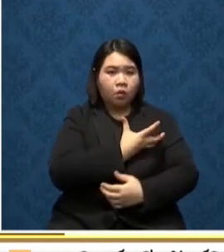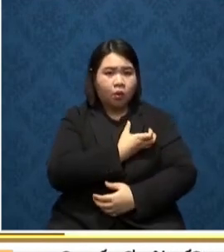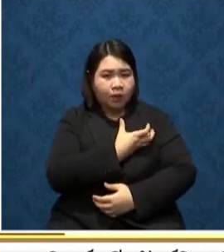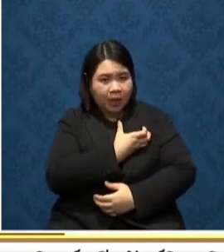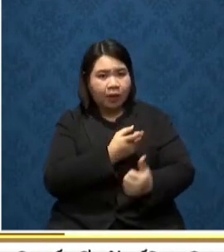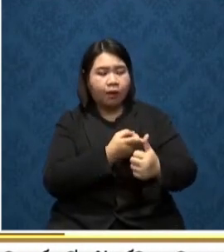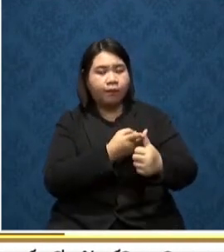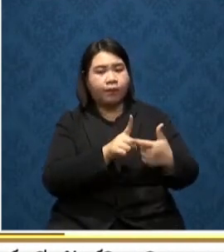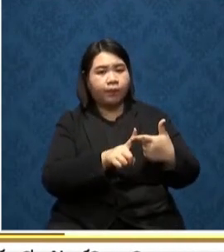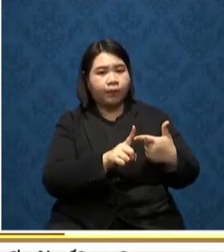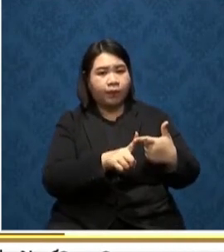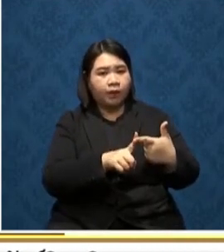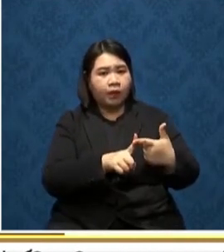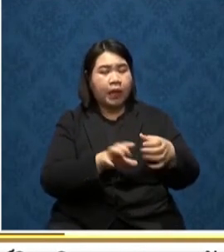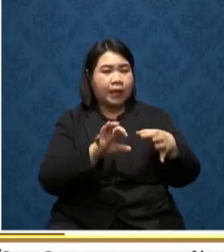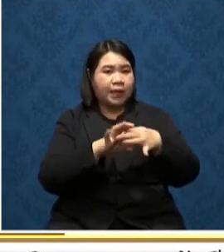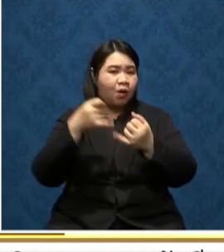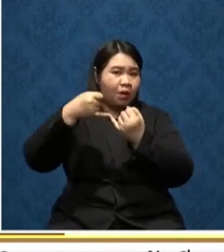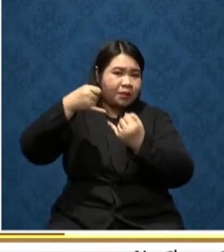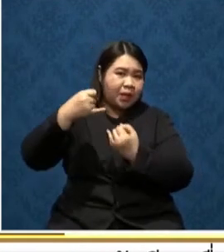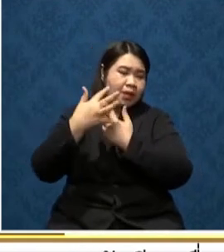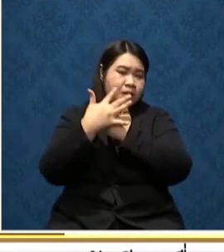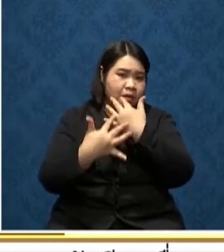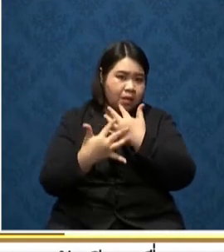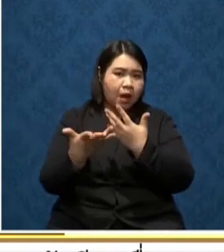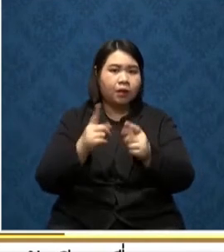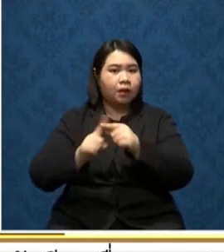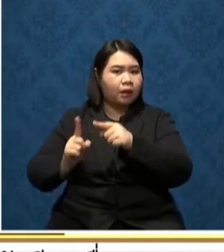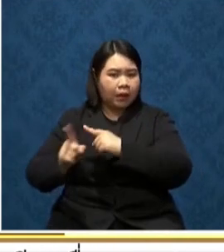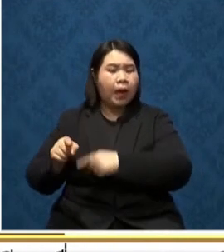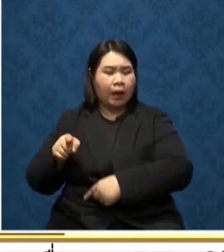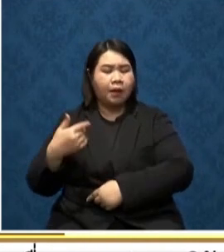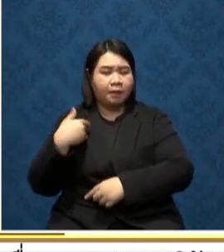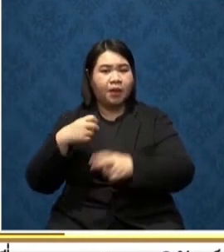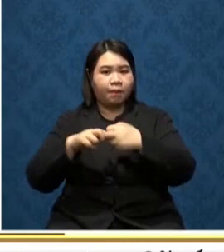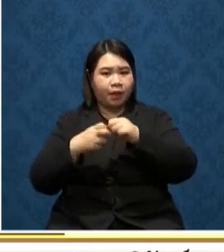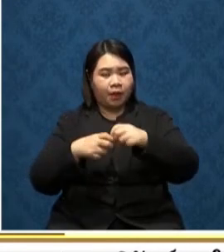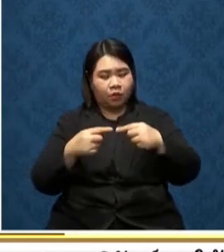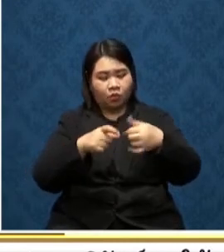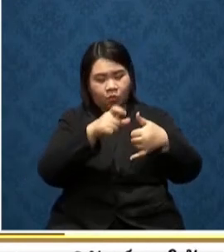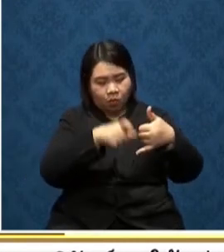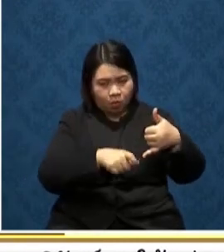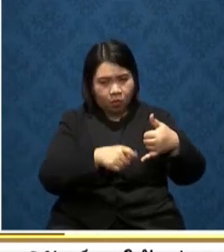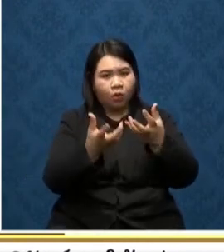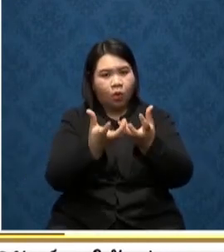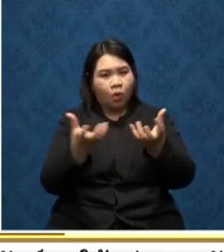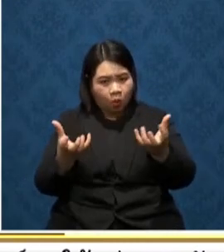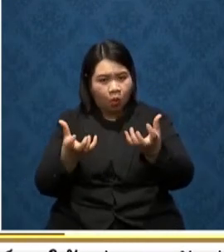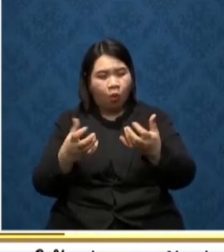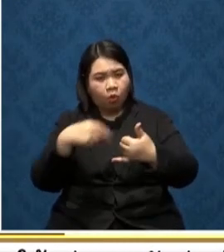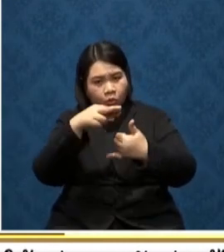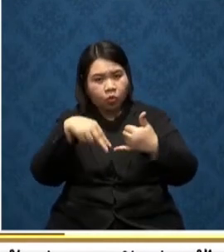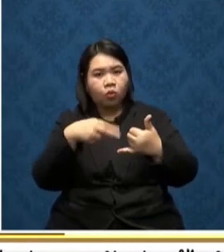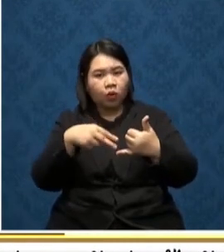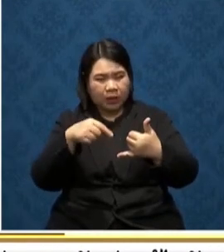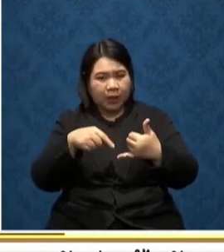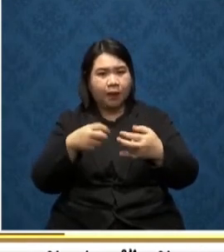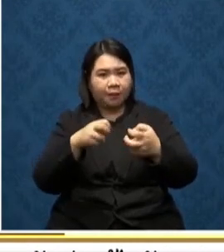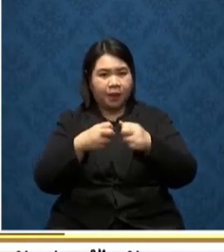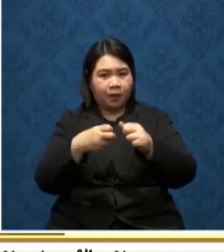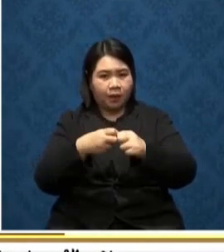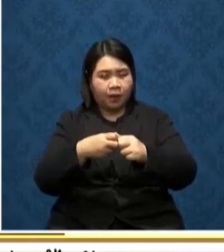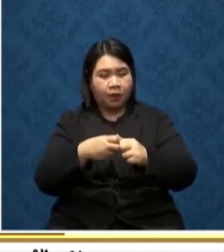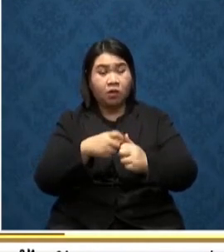หรอต่อไปจะมี Stroke Unit Tomectomyซึพี้มเปเรื่องของทงคนั้งอุปกรณ์ต่าง ๆเพรนั้เนี่ย